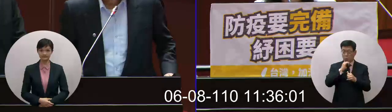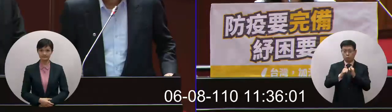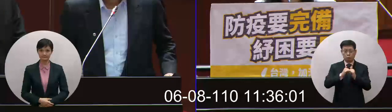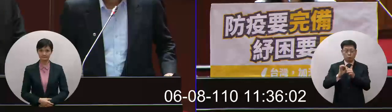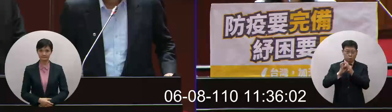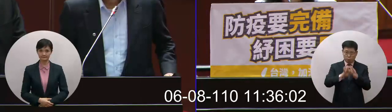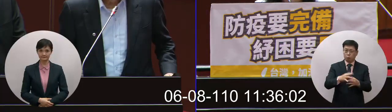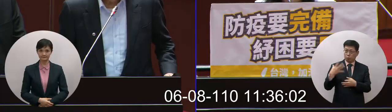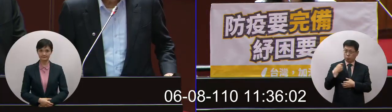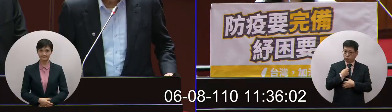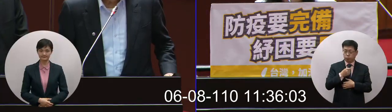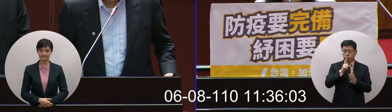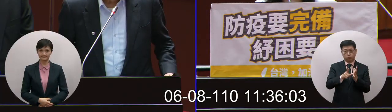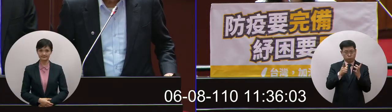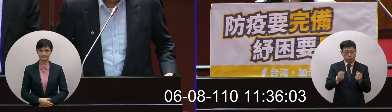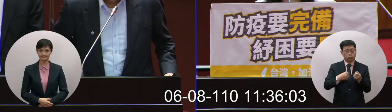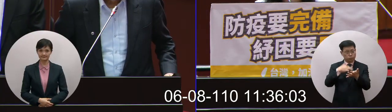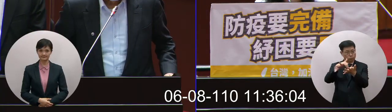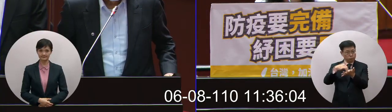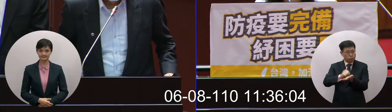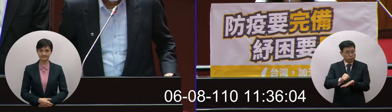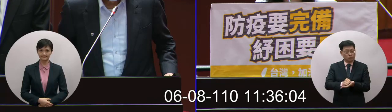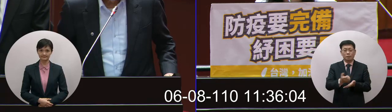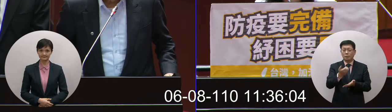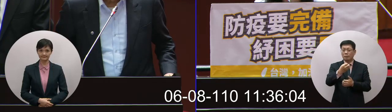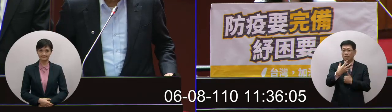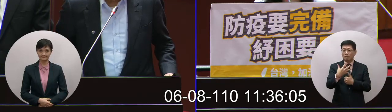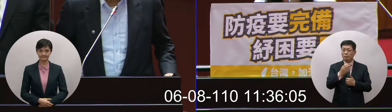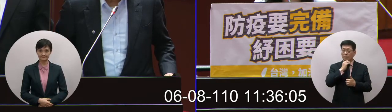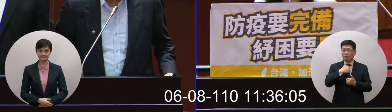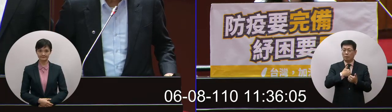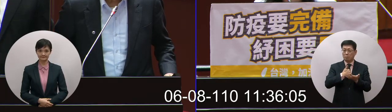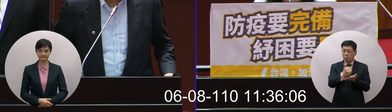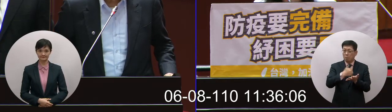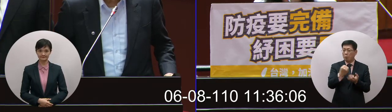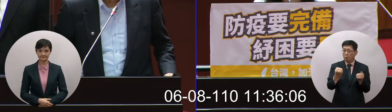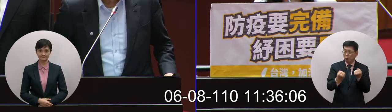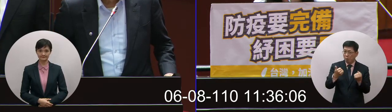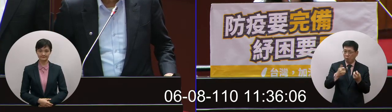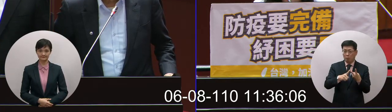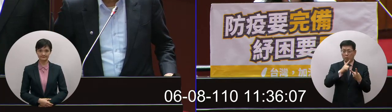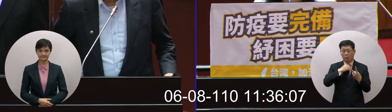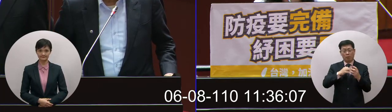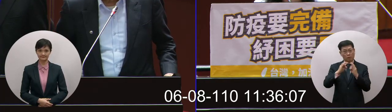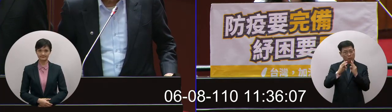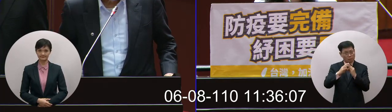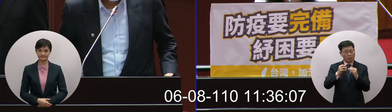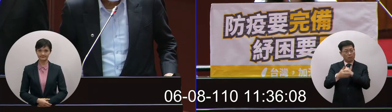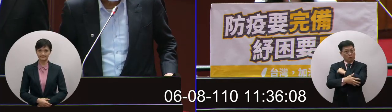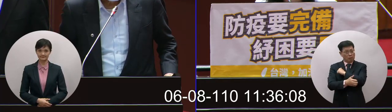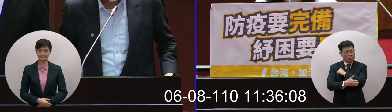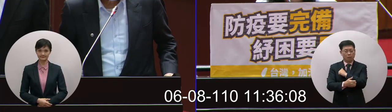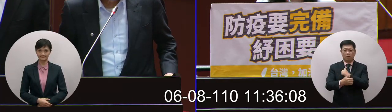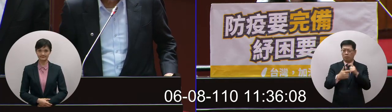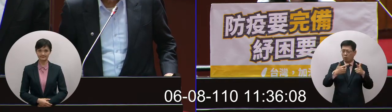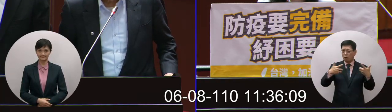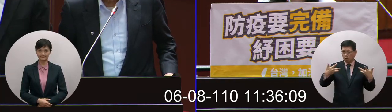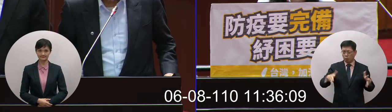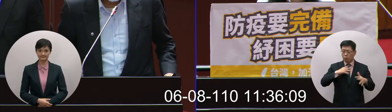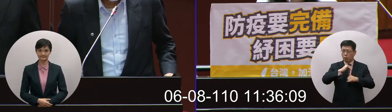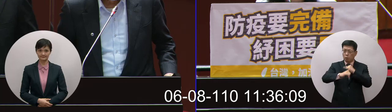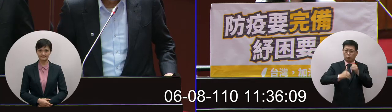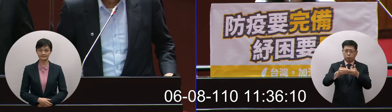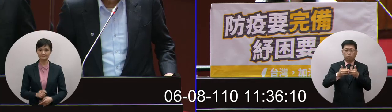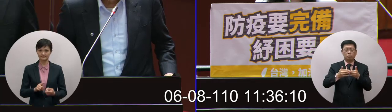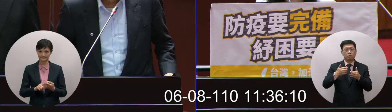作的部分，可能也必须要同步来做盘点和确认。刚刚提到，包括这个物流人员、门市人员，还有这个银行临柜等等的这些部分，其实也是维持民生必须